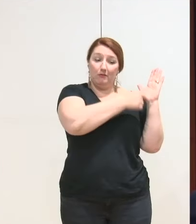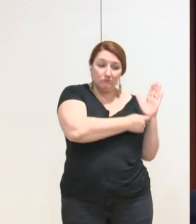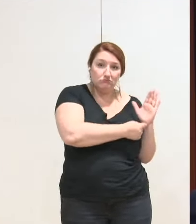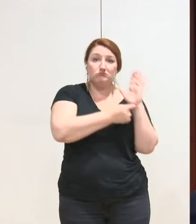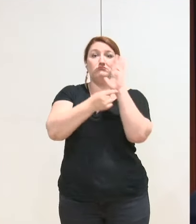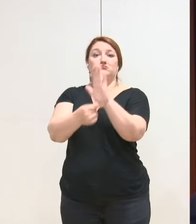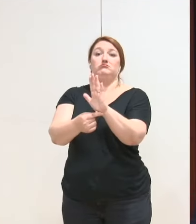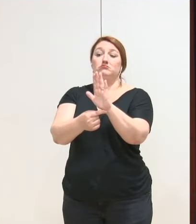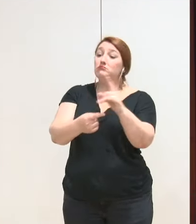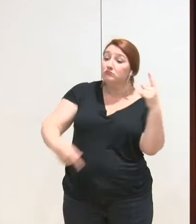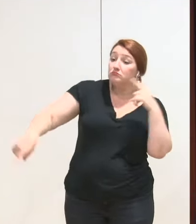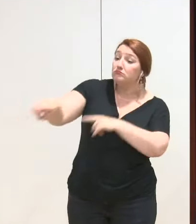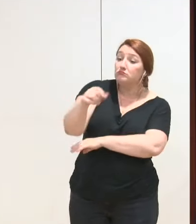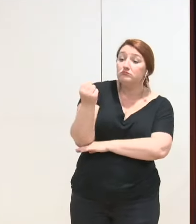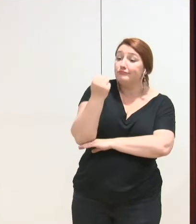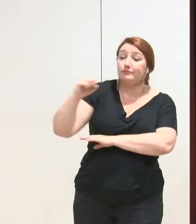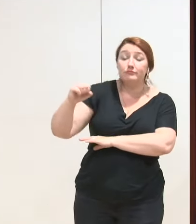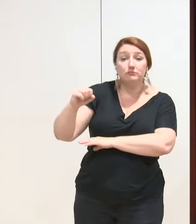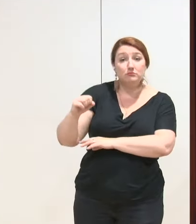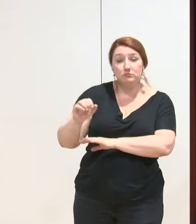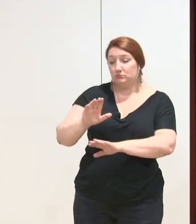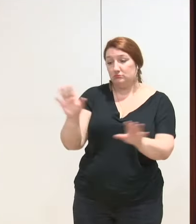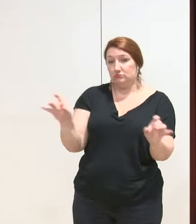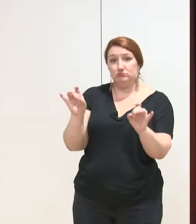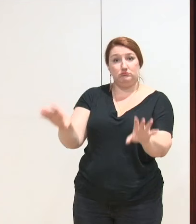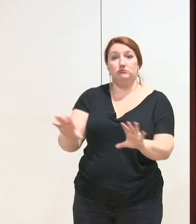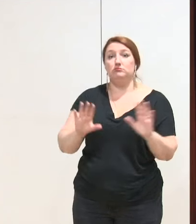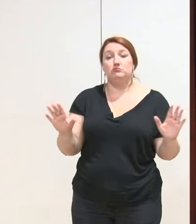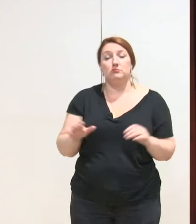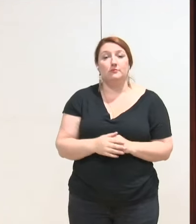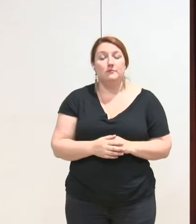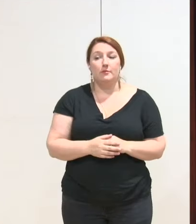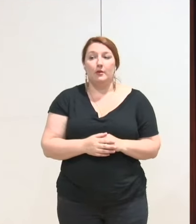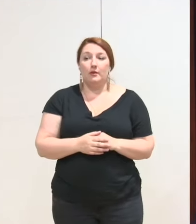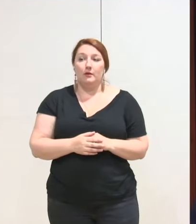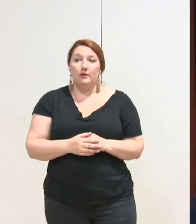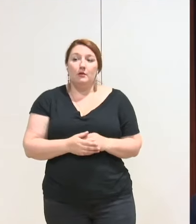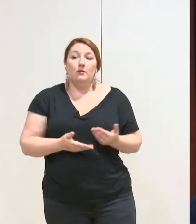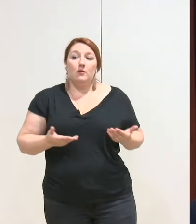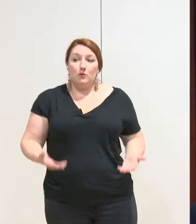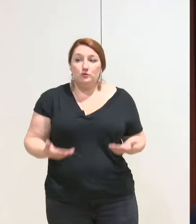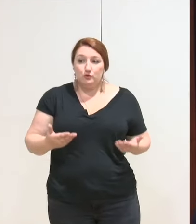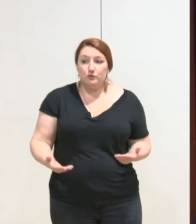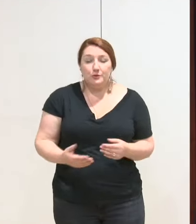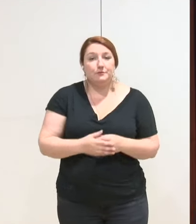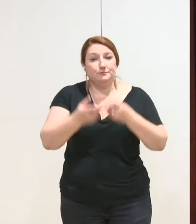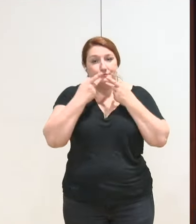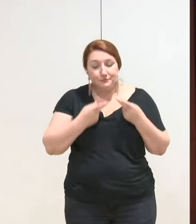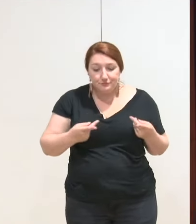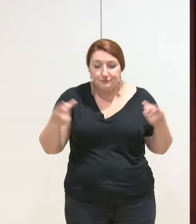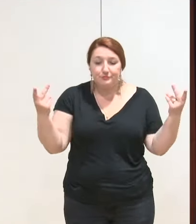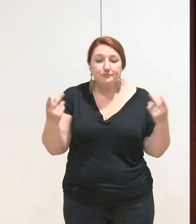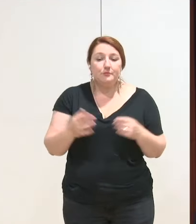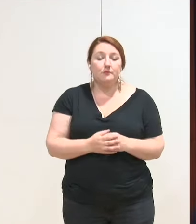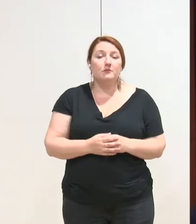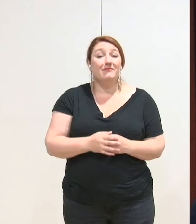pas voir être combattu ou taillé en brèche il est temps de dire aujourd'hui que ce sujet